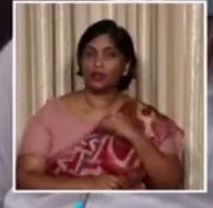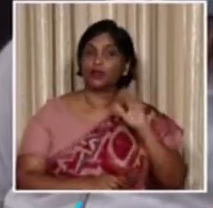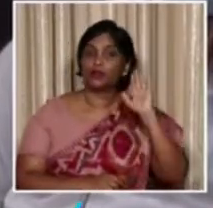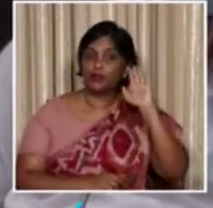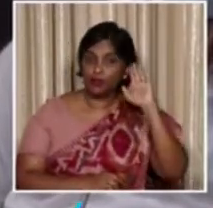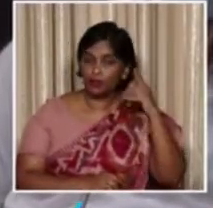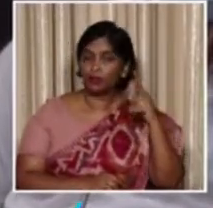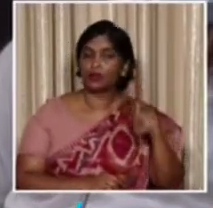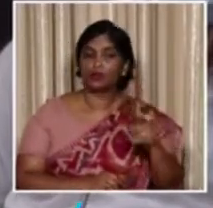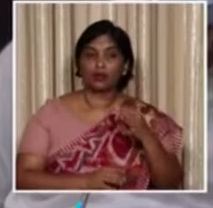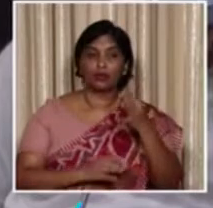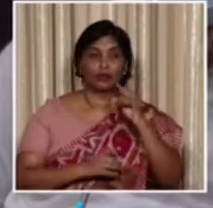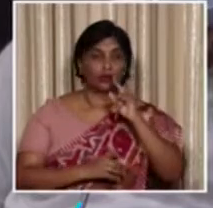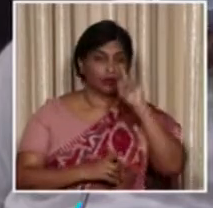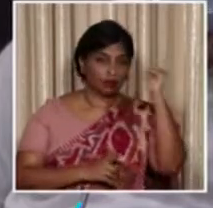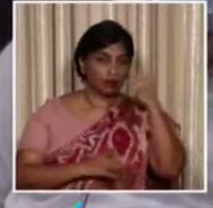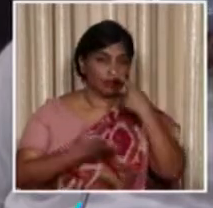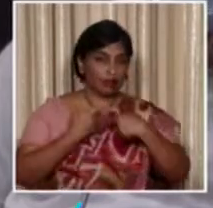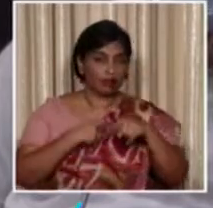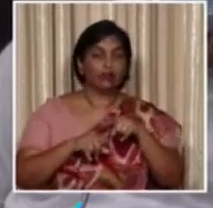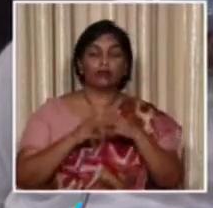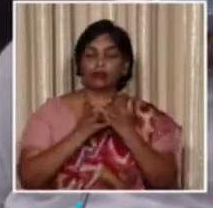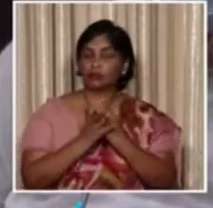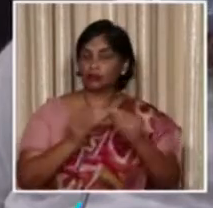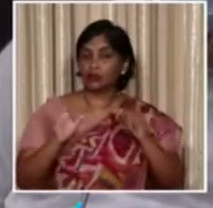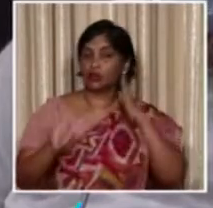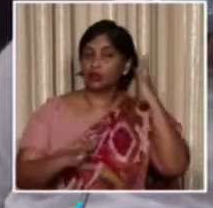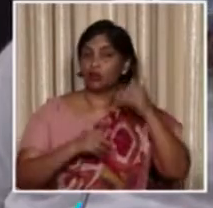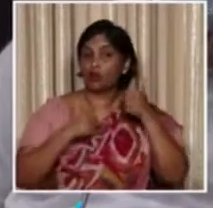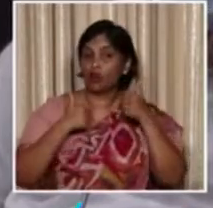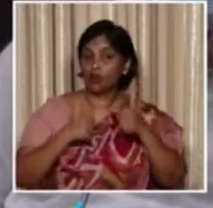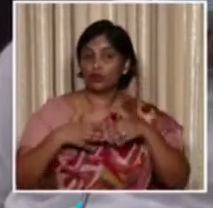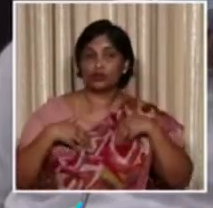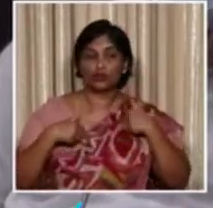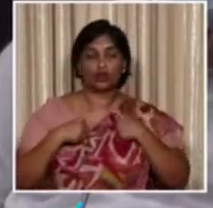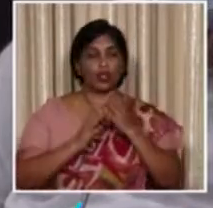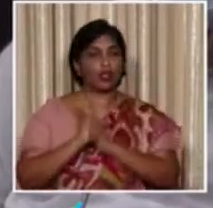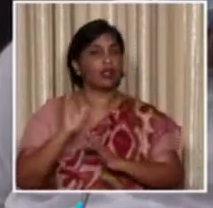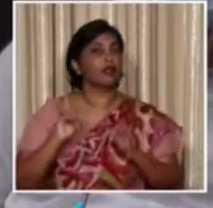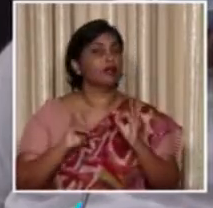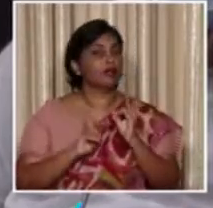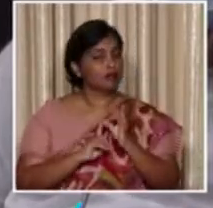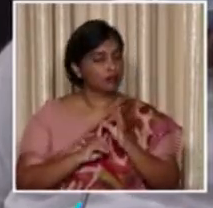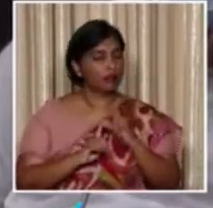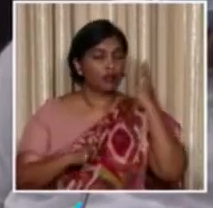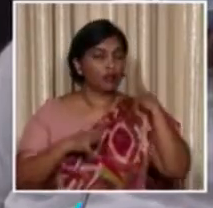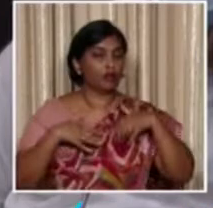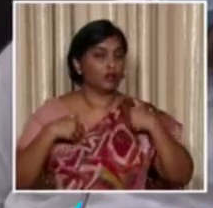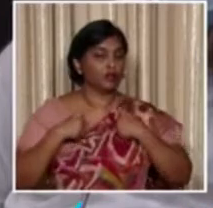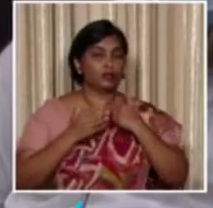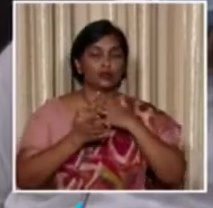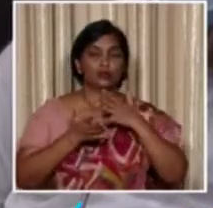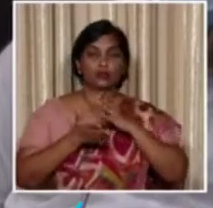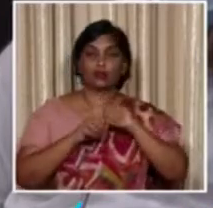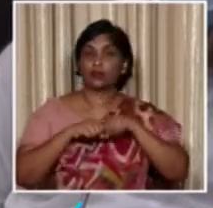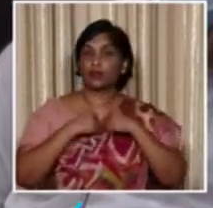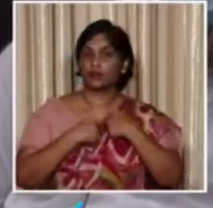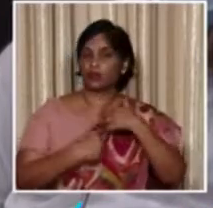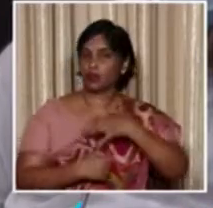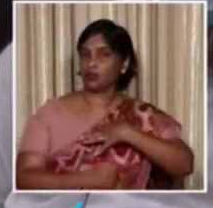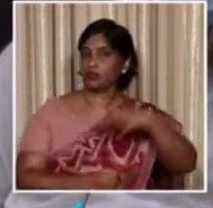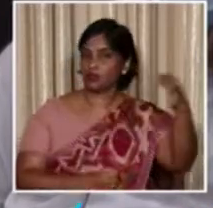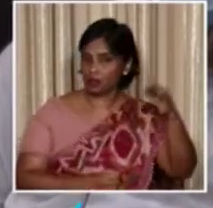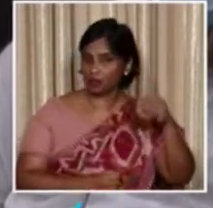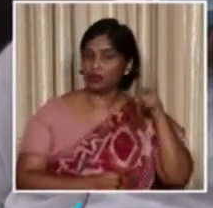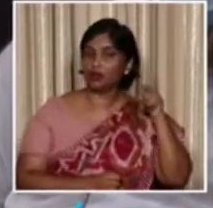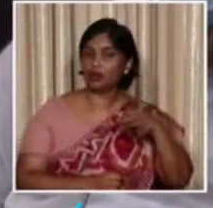විශේෂයෙන්ම මත්ද්‍රව්‍ය මර්ධනය සම්බන්ධයෙන් ලෝකයේ හොඳම සෞඛ්‍ය අමාත්‍යවරයා වශයෙන් ලෝක සෞඛ්‍ය සංවිධානයේ මාව තෝරගත්තා.